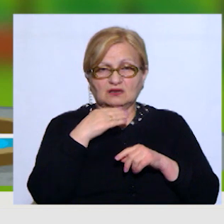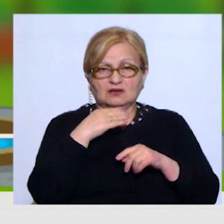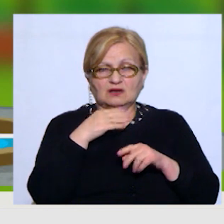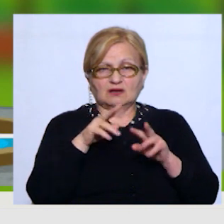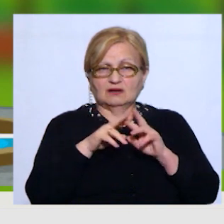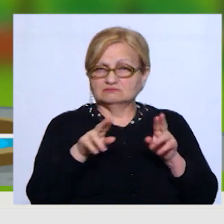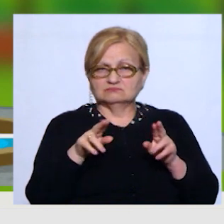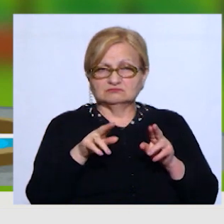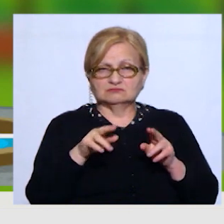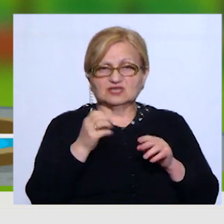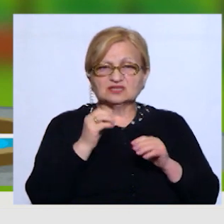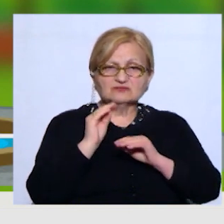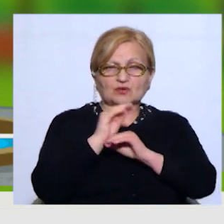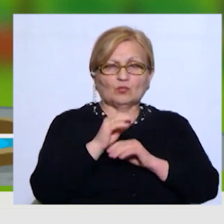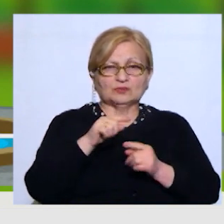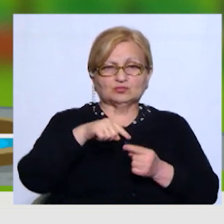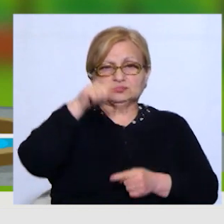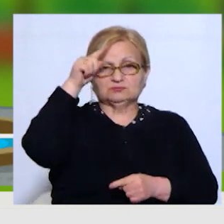აბა კიდე ვავწევ სიმაღლეს.